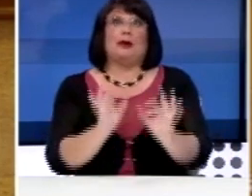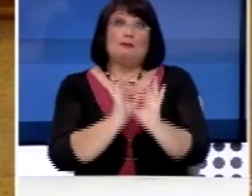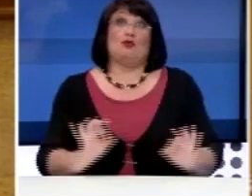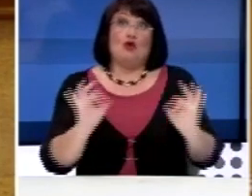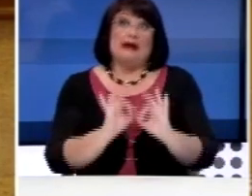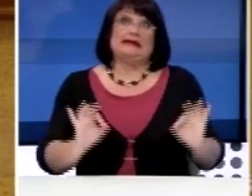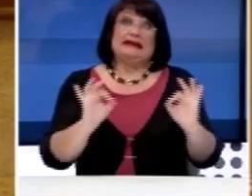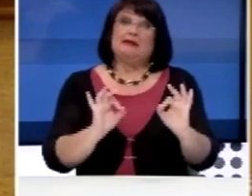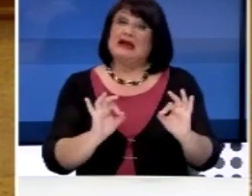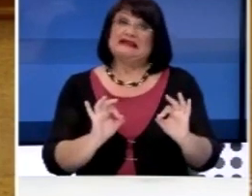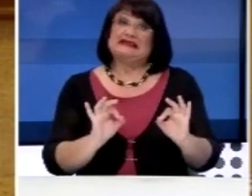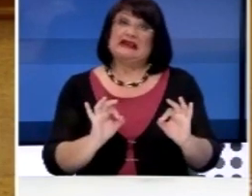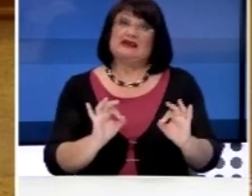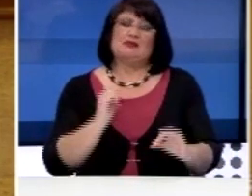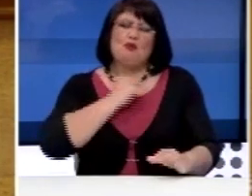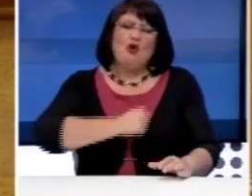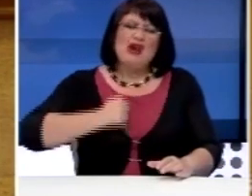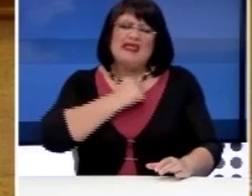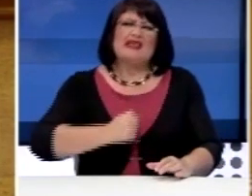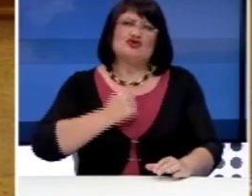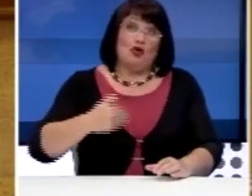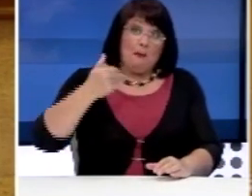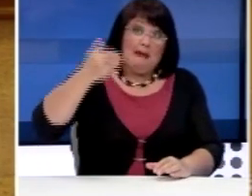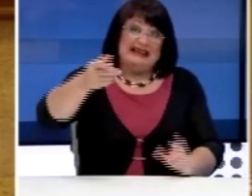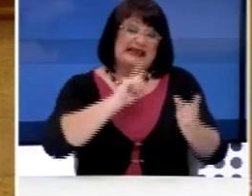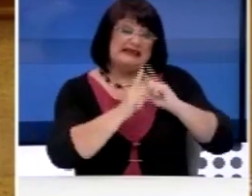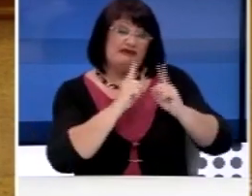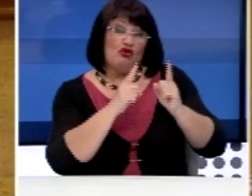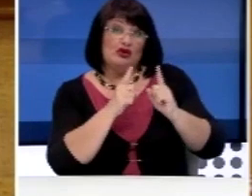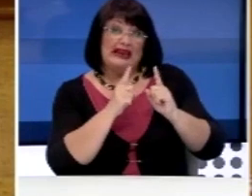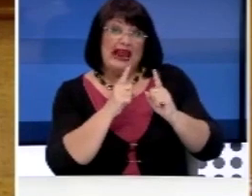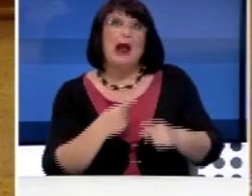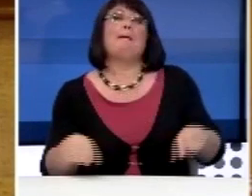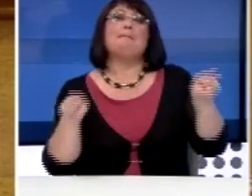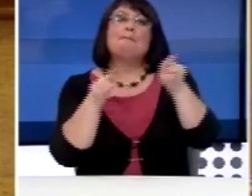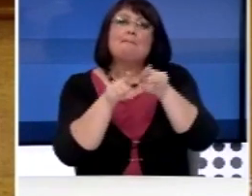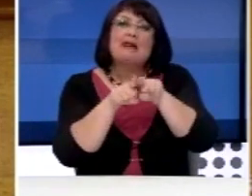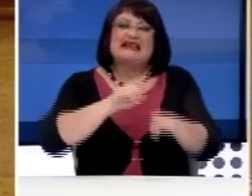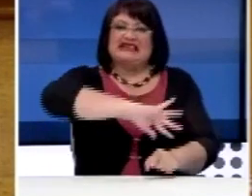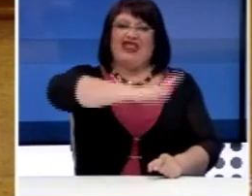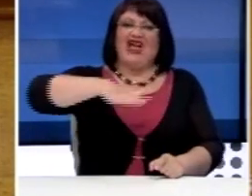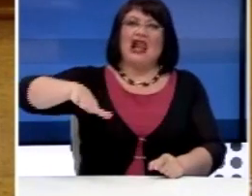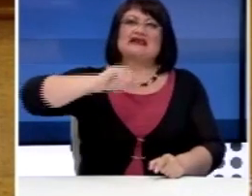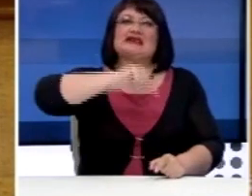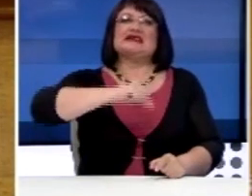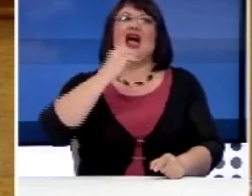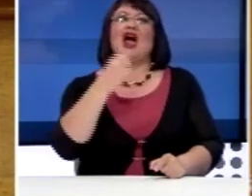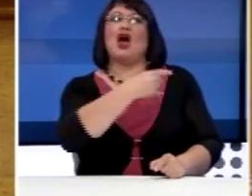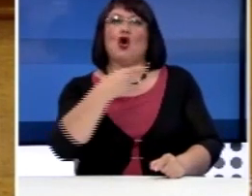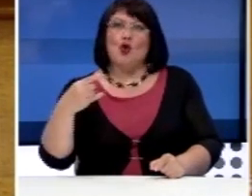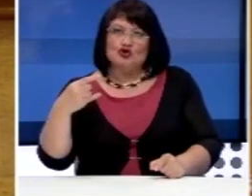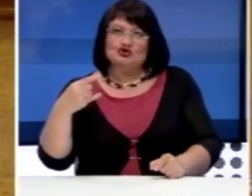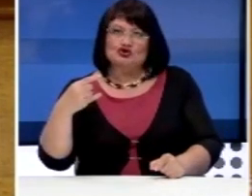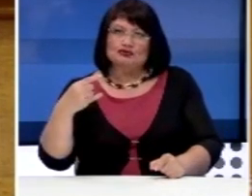τον μεγαλύτερο και πιο επώδυνο συμβιβασμό, αυτόν της συνεκμετάλλευσης των θαλασσίων ζωνών, με τις